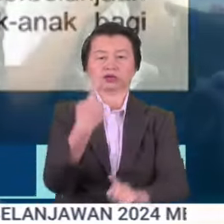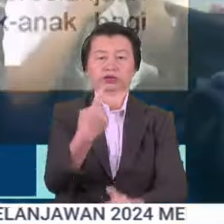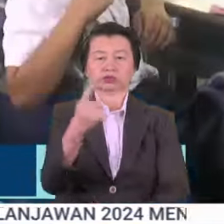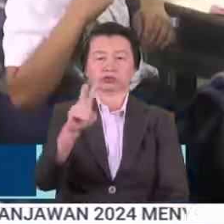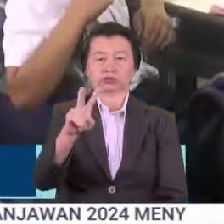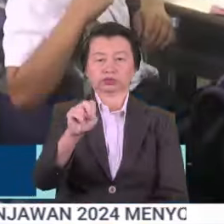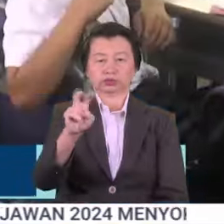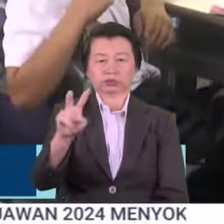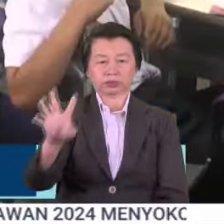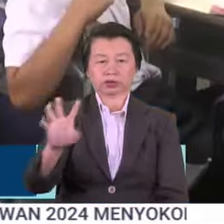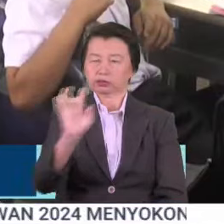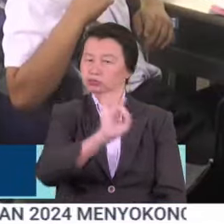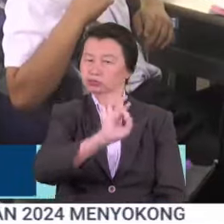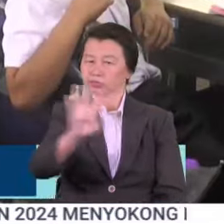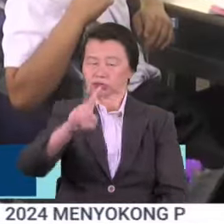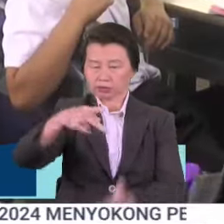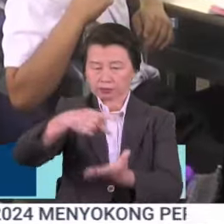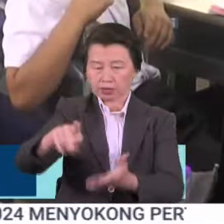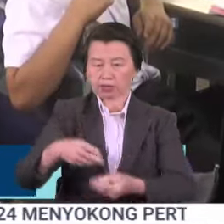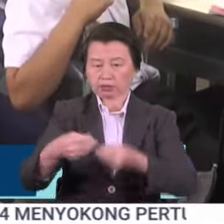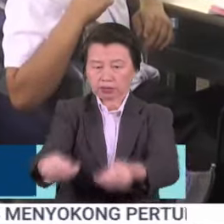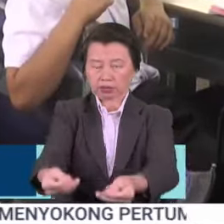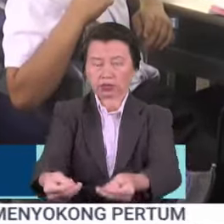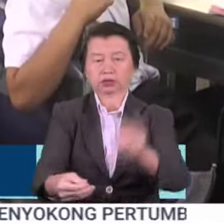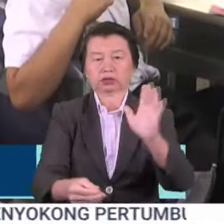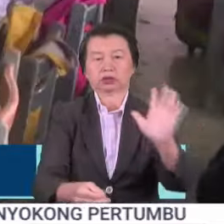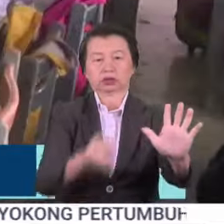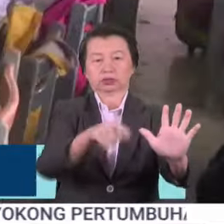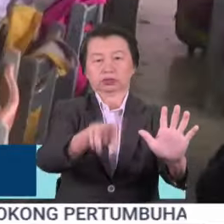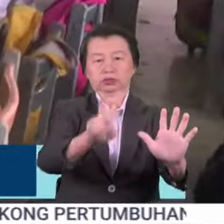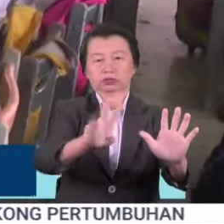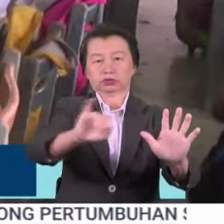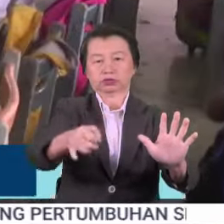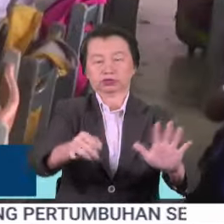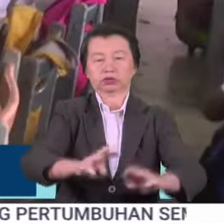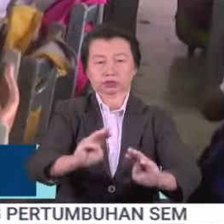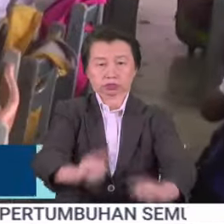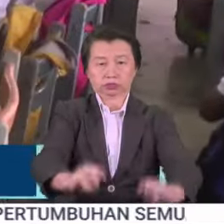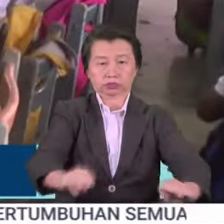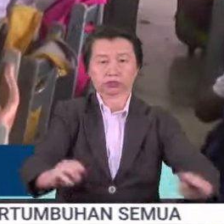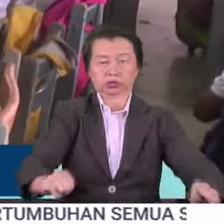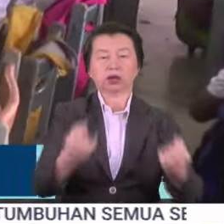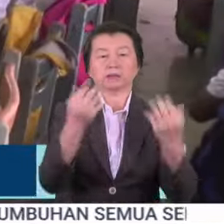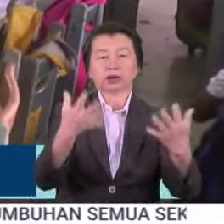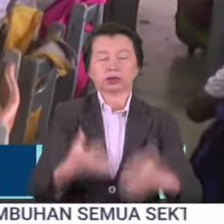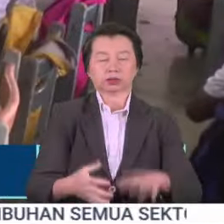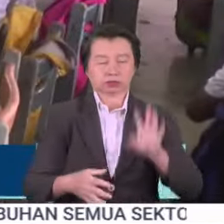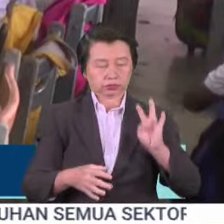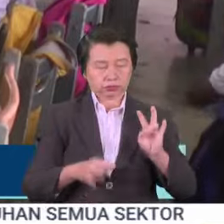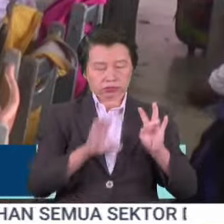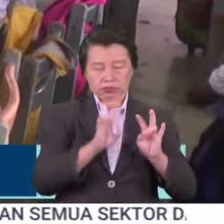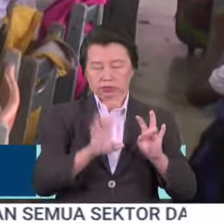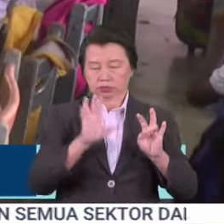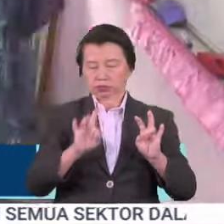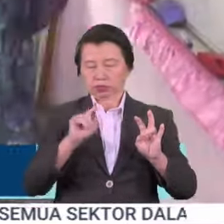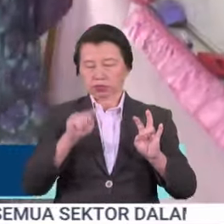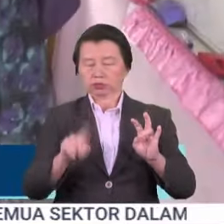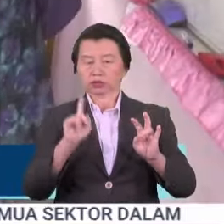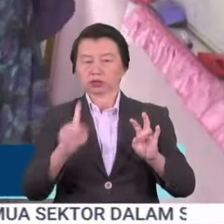2024. Bantuan sekali bayar itu memberi manfaat kepada 5.25 juta murid. Sebanyak